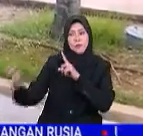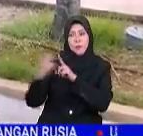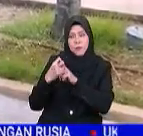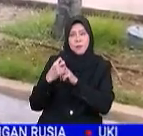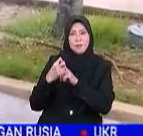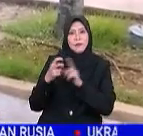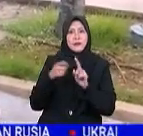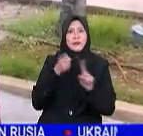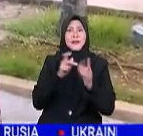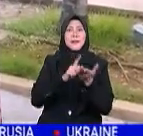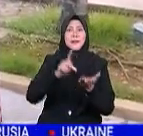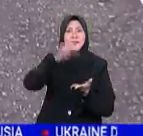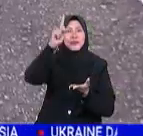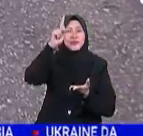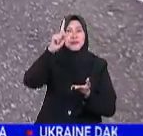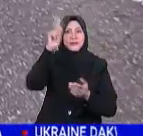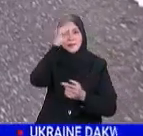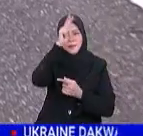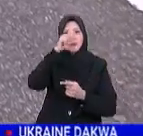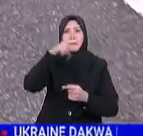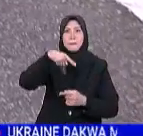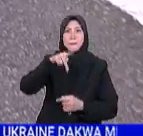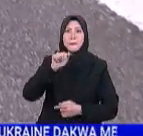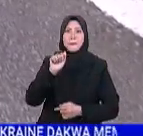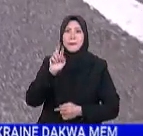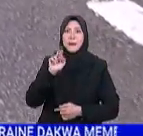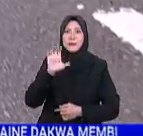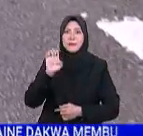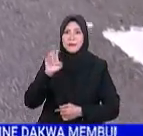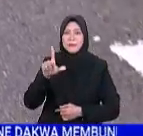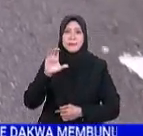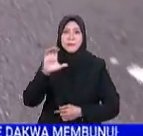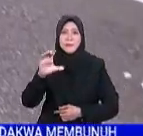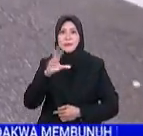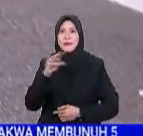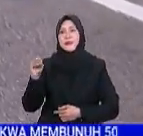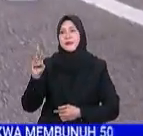melibatkan kompleks kerajaan Parcel C dan Kementerian Komunikasi dan Multimedia.